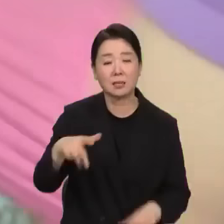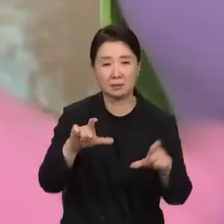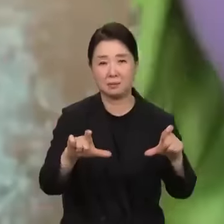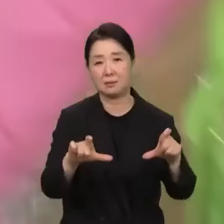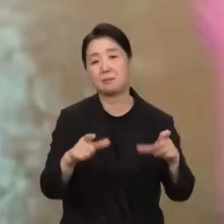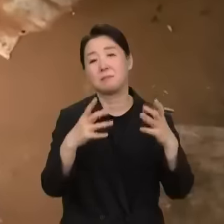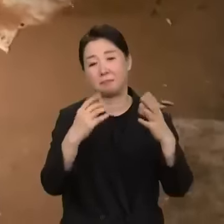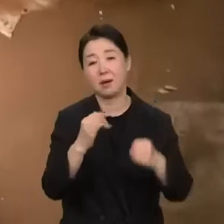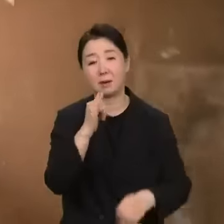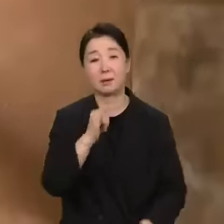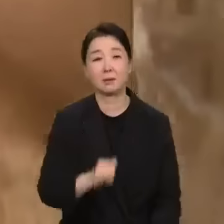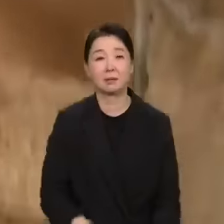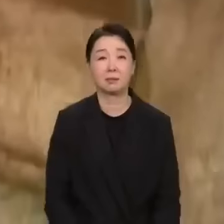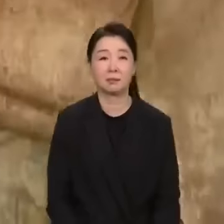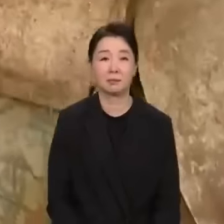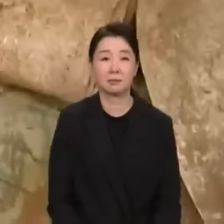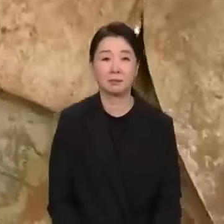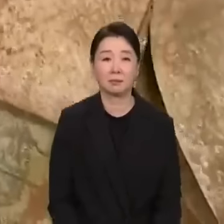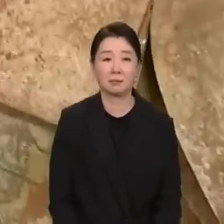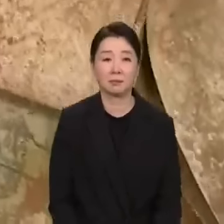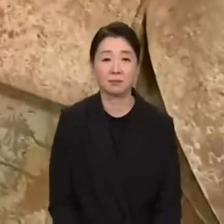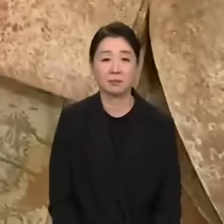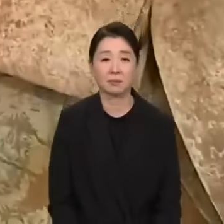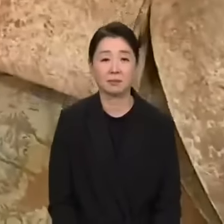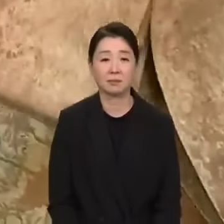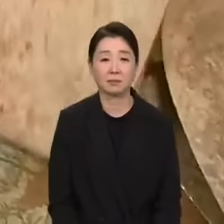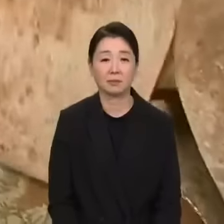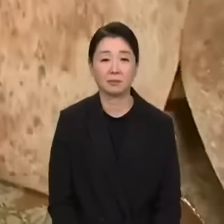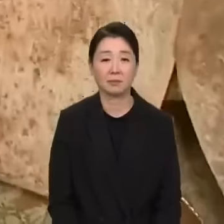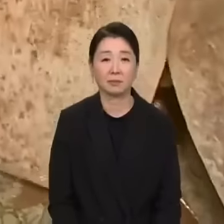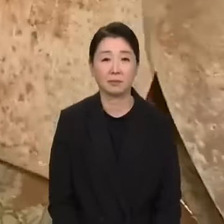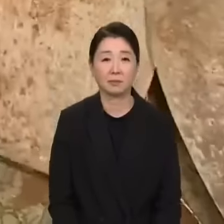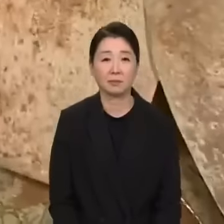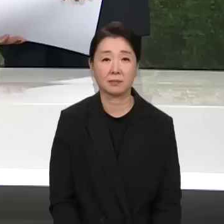남았습니다. JTBC 정진명입니다.